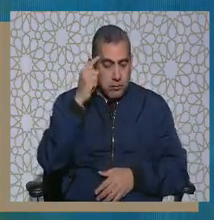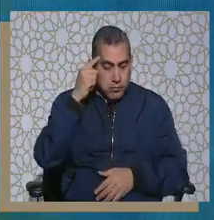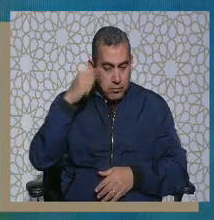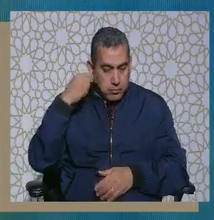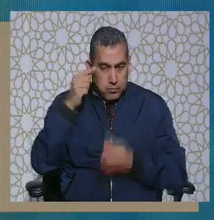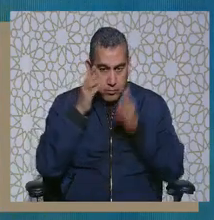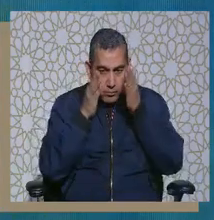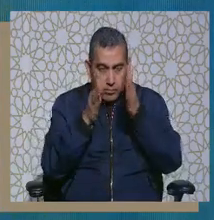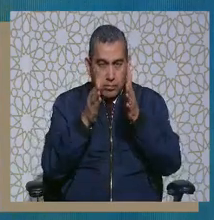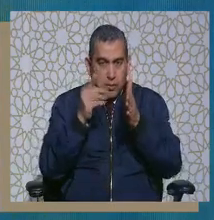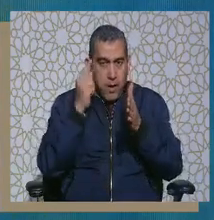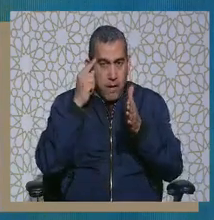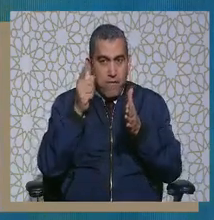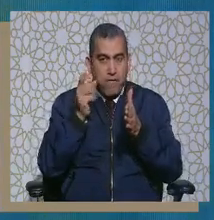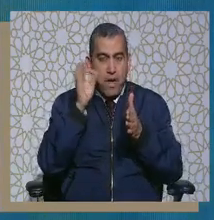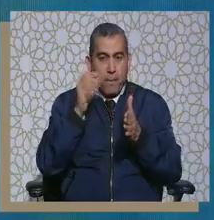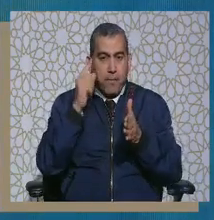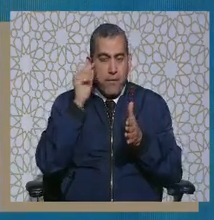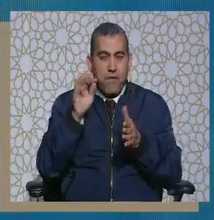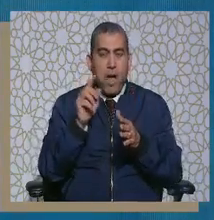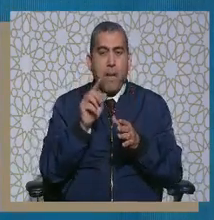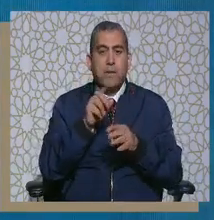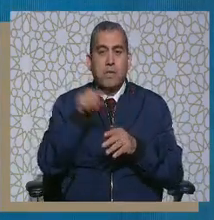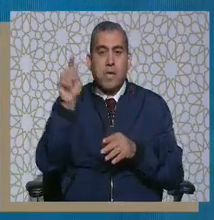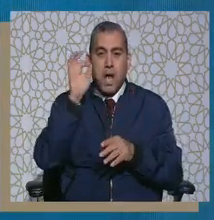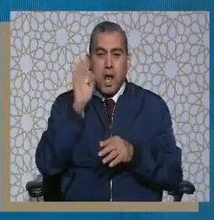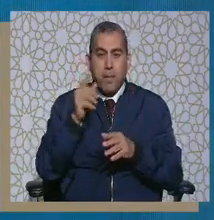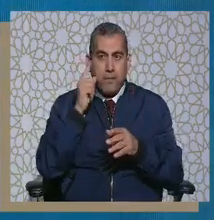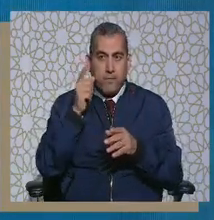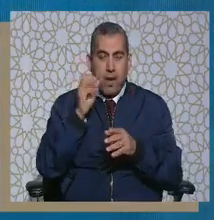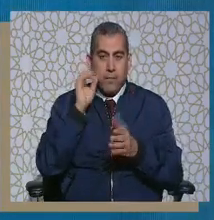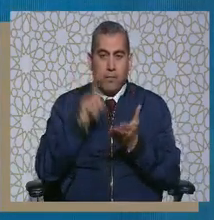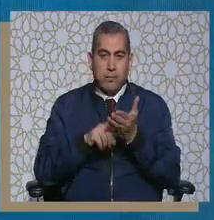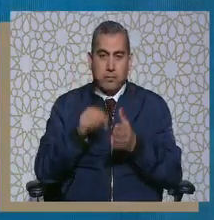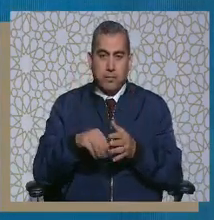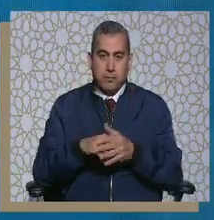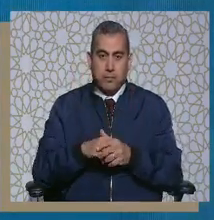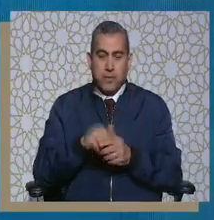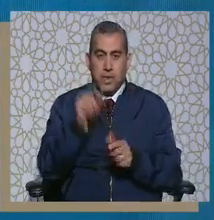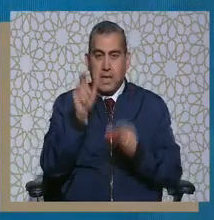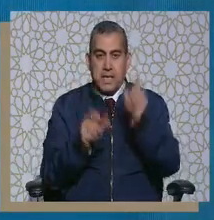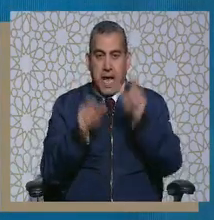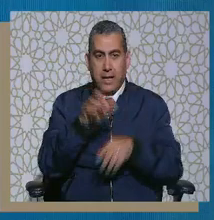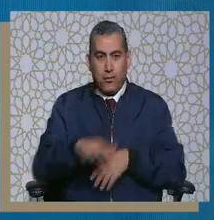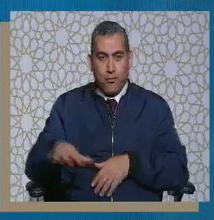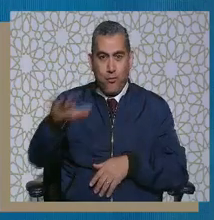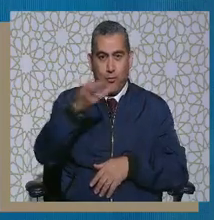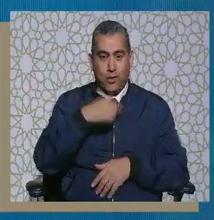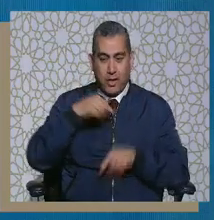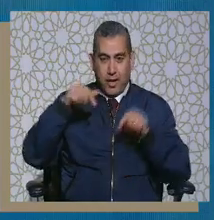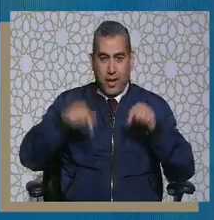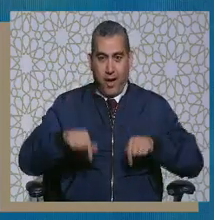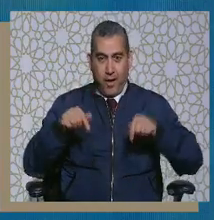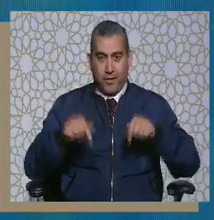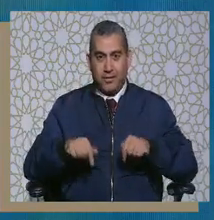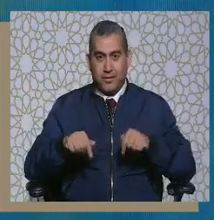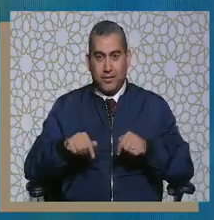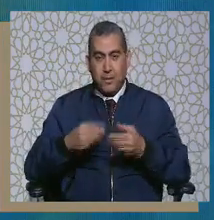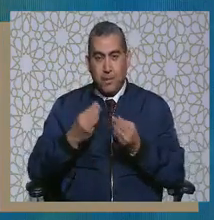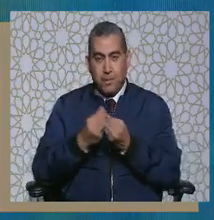ونفهم المساله فهما صحيحا وفهما جيدا يا ساده احنا كنا النهارده مع